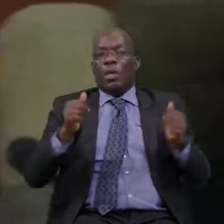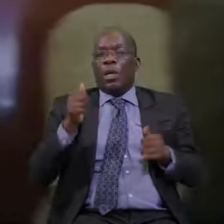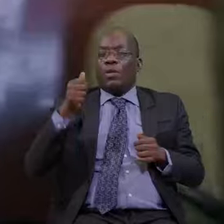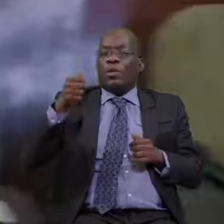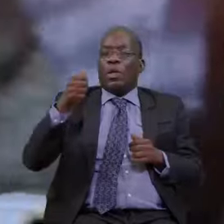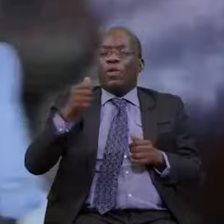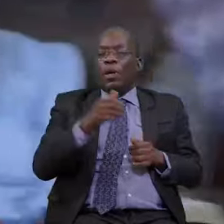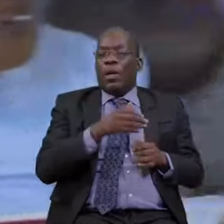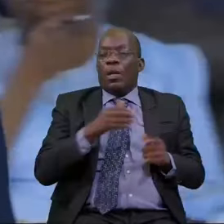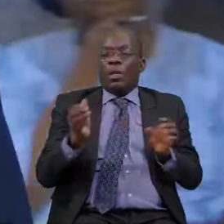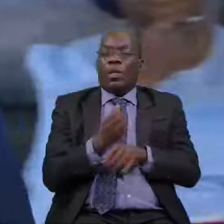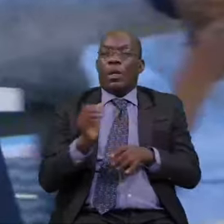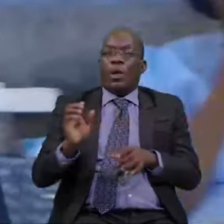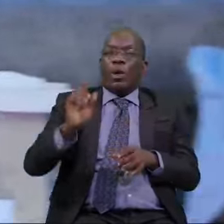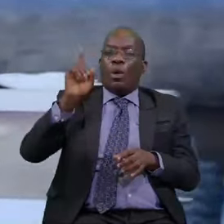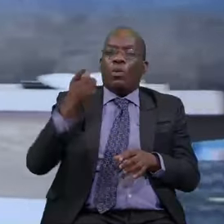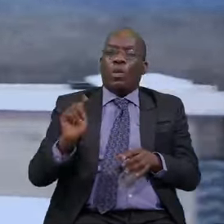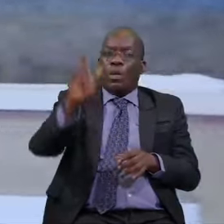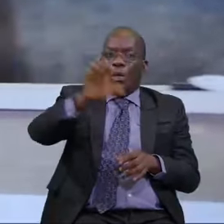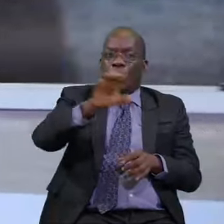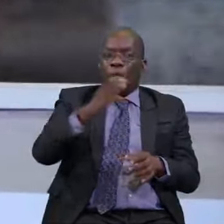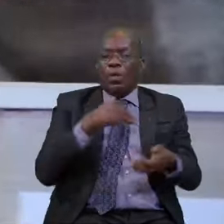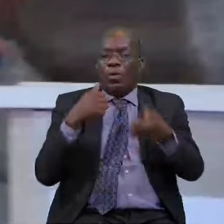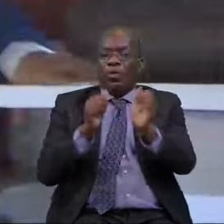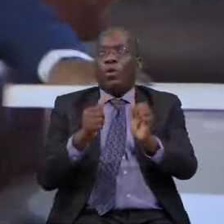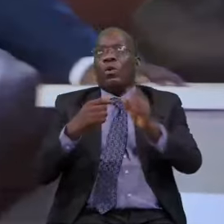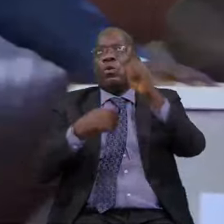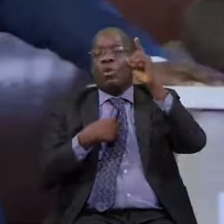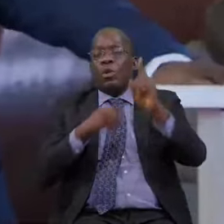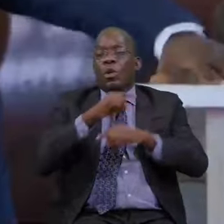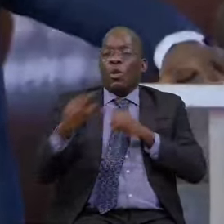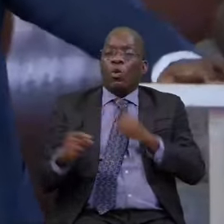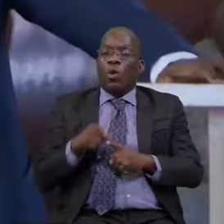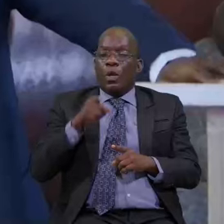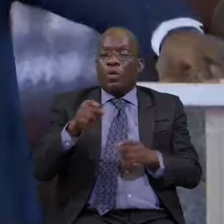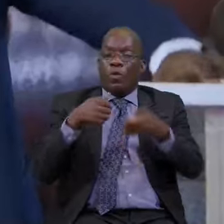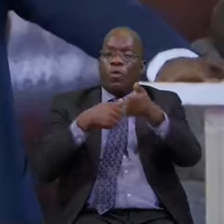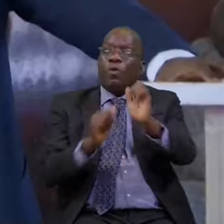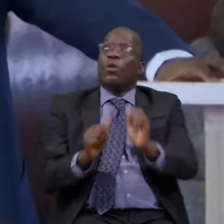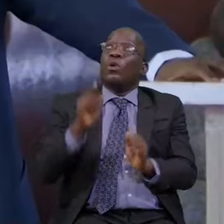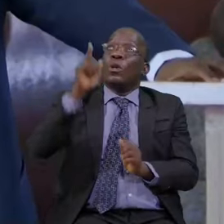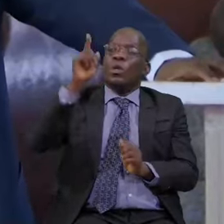de sa croix et qu'il me suive. » Lorsque vous le suivez,